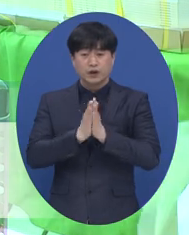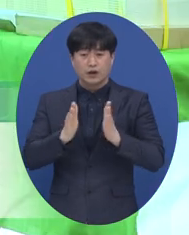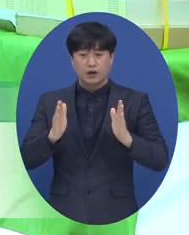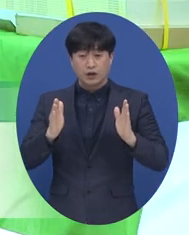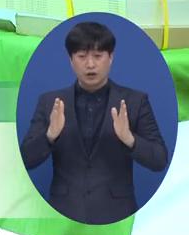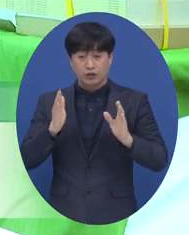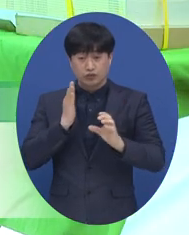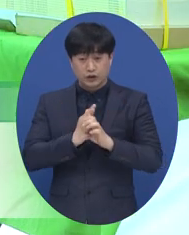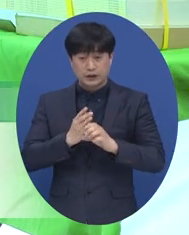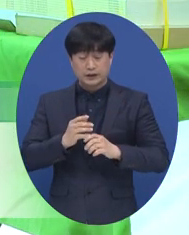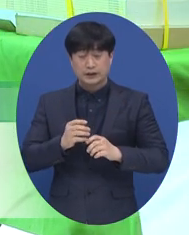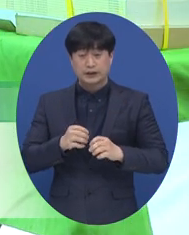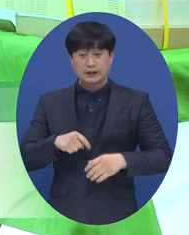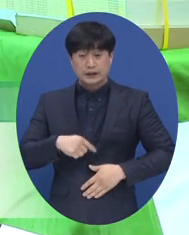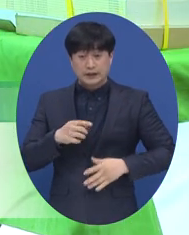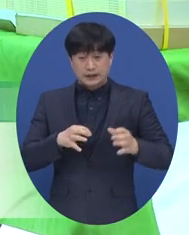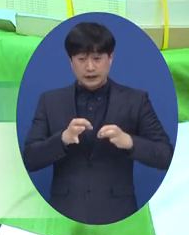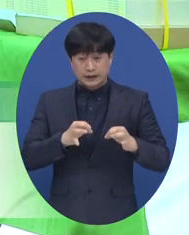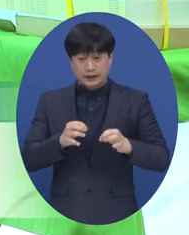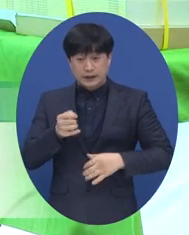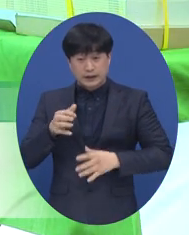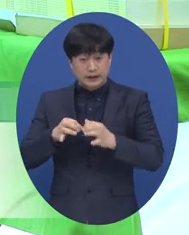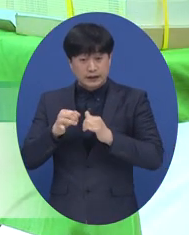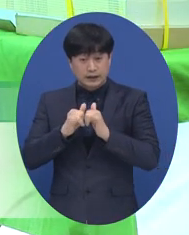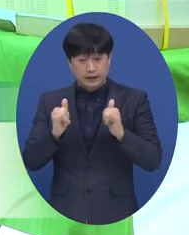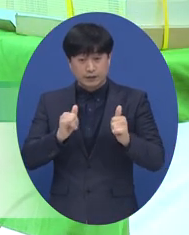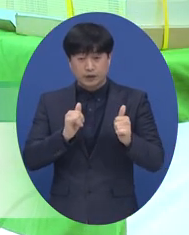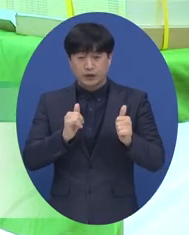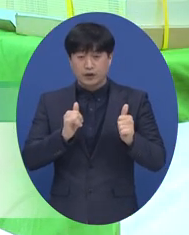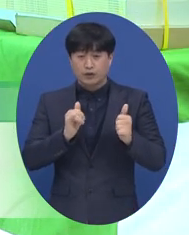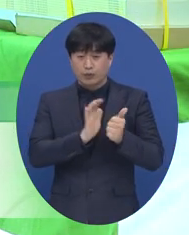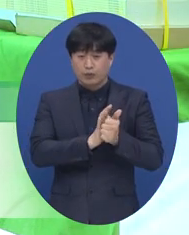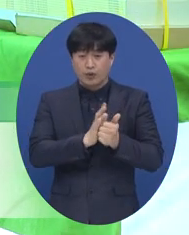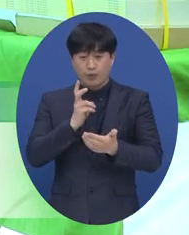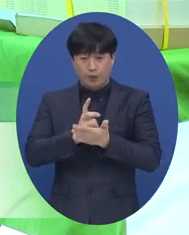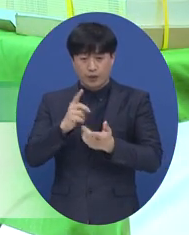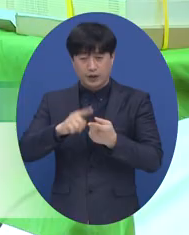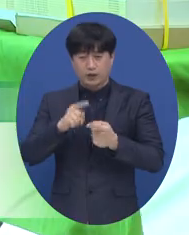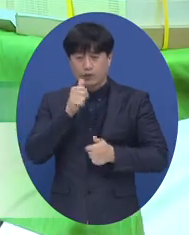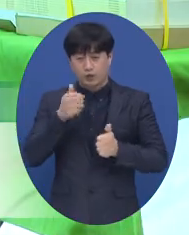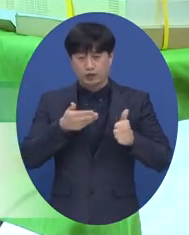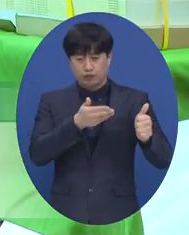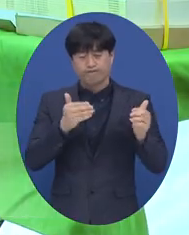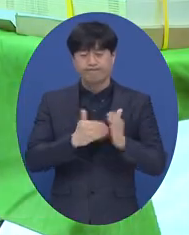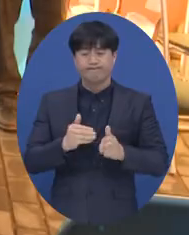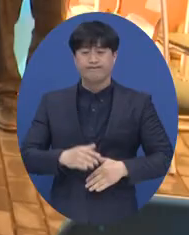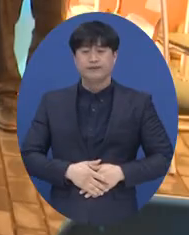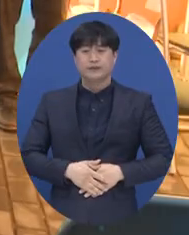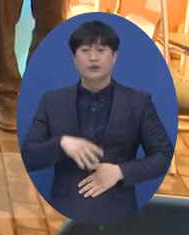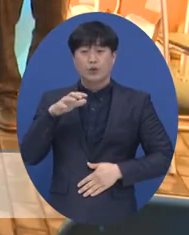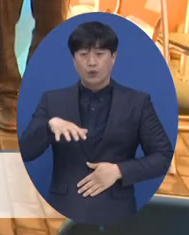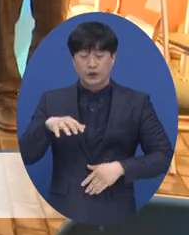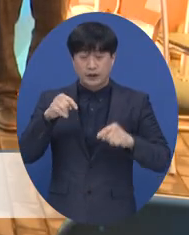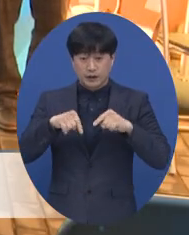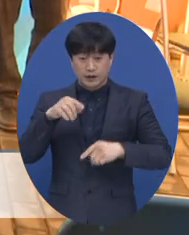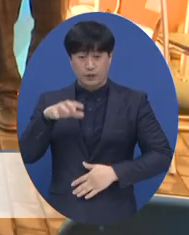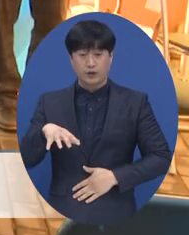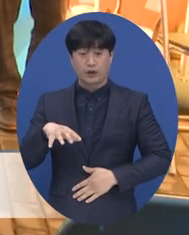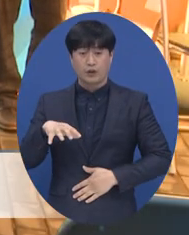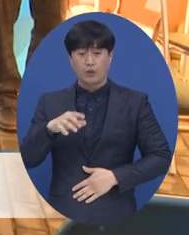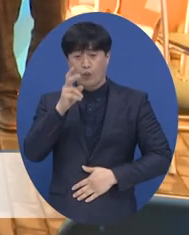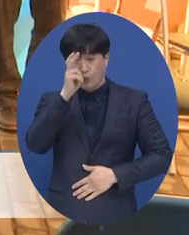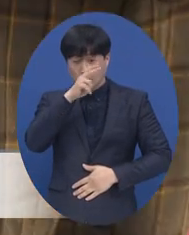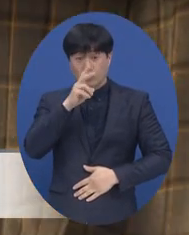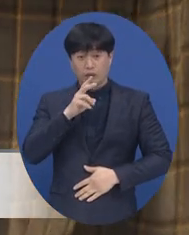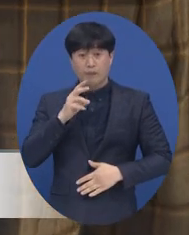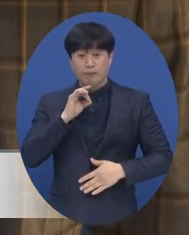위해 시행하고 있는 자영업자 소상공인 지원에 관한 제도에 대해서 많이 좀 안내를 해드렸습니다. 이날 현장